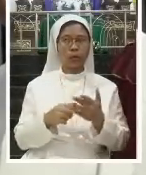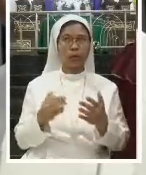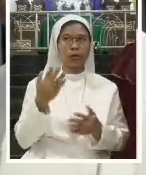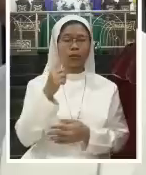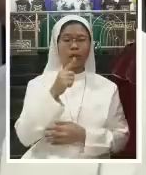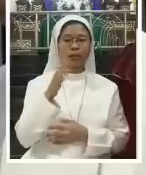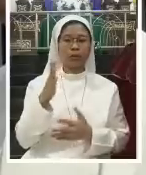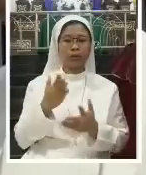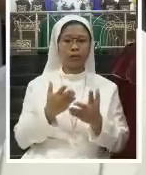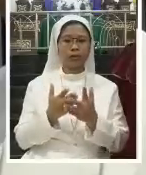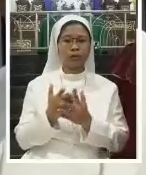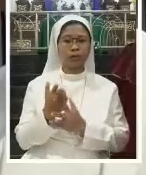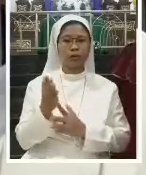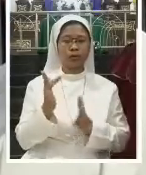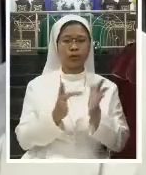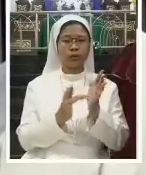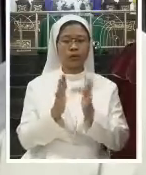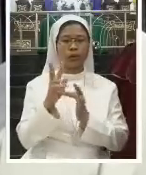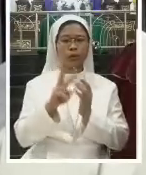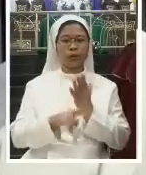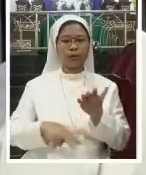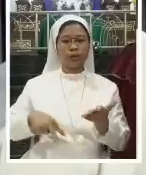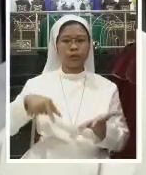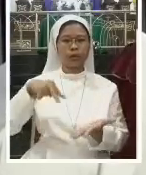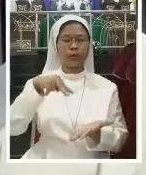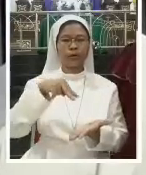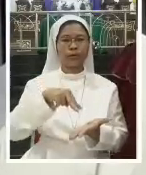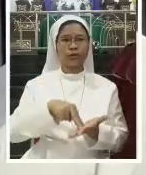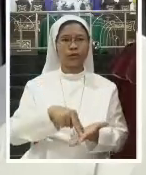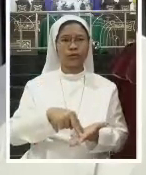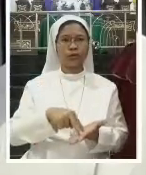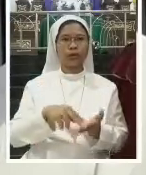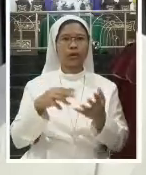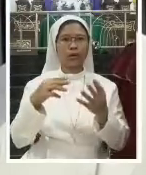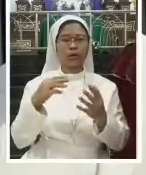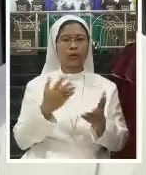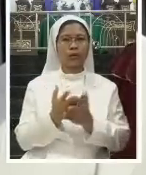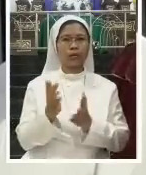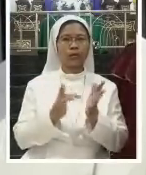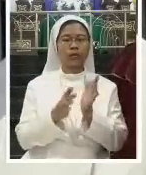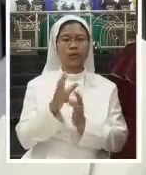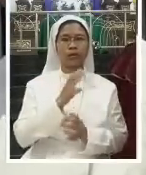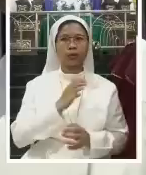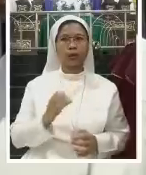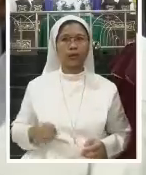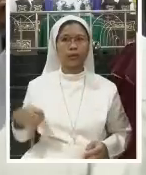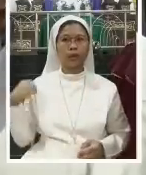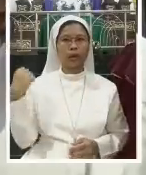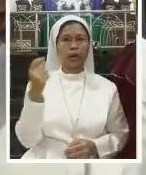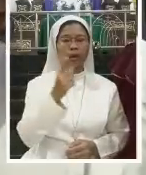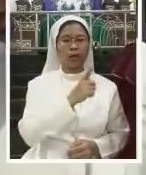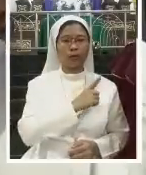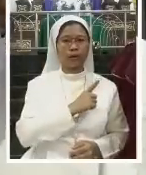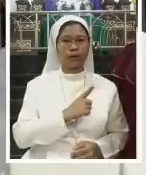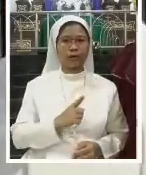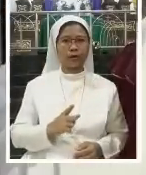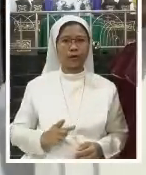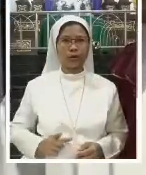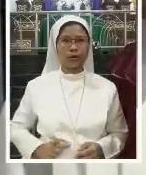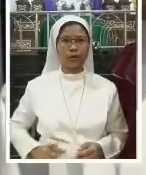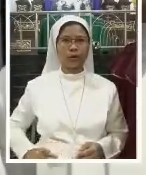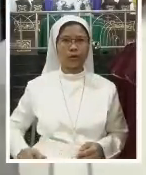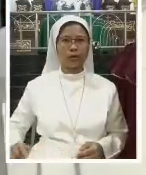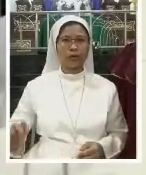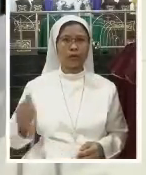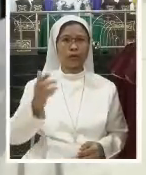kang sayaman sa nang pagkabuhay liwat, huli kay Kristo sa mong